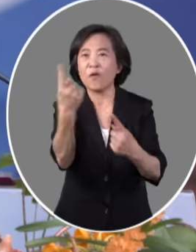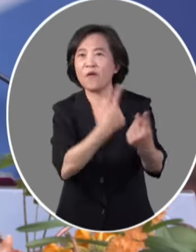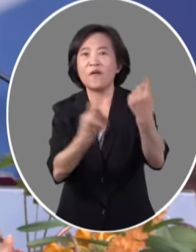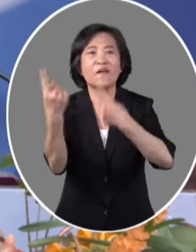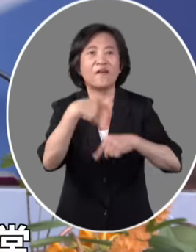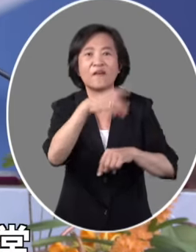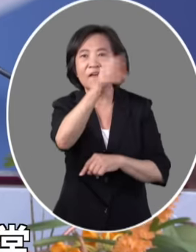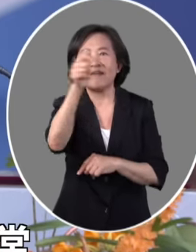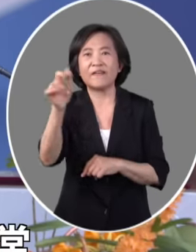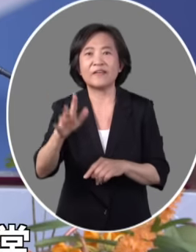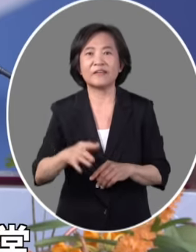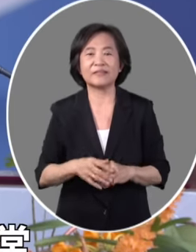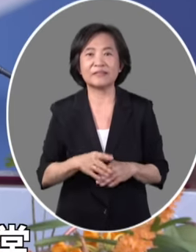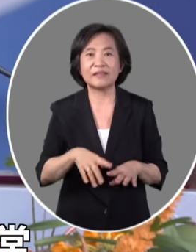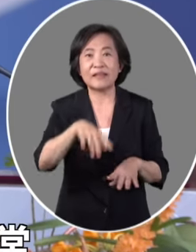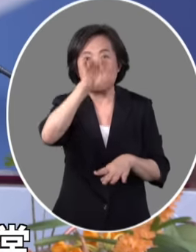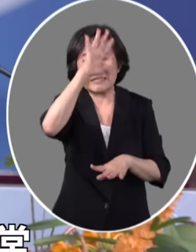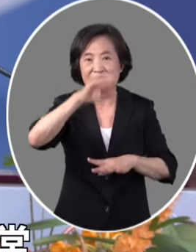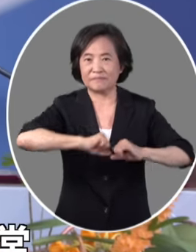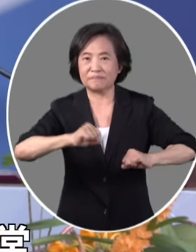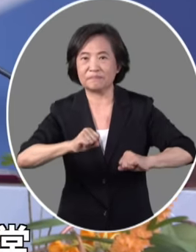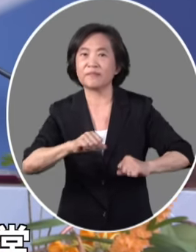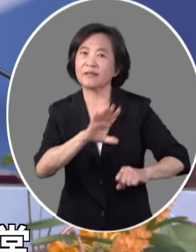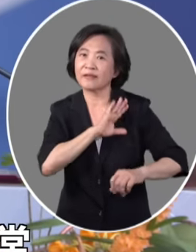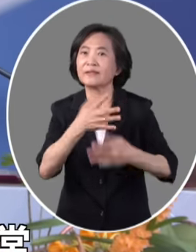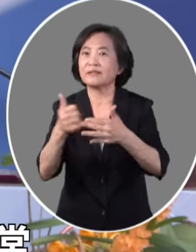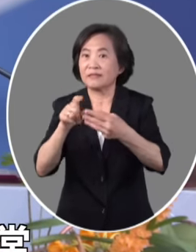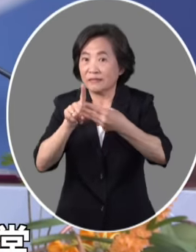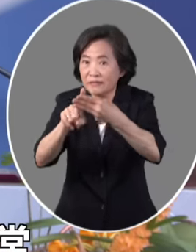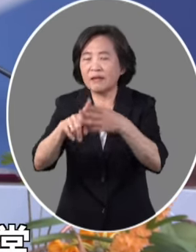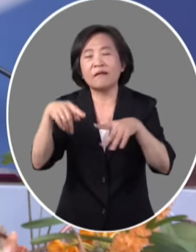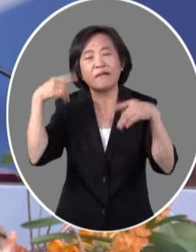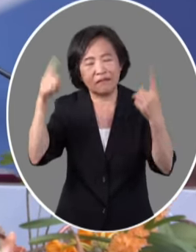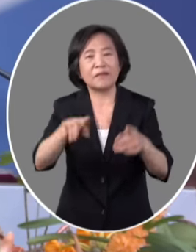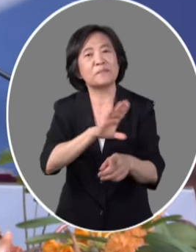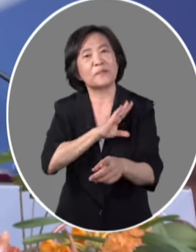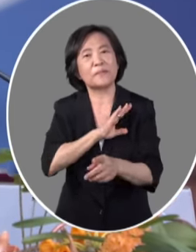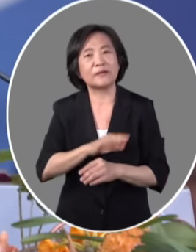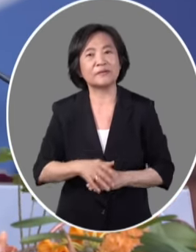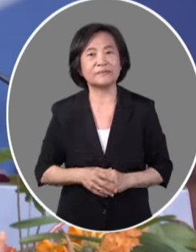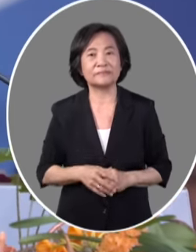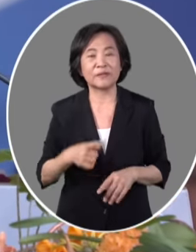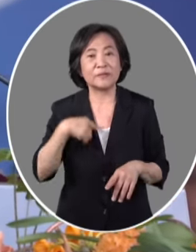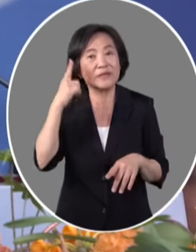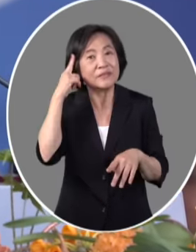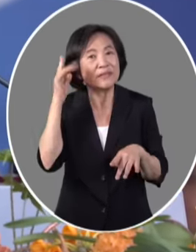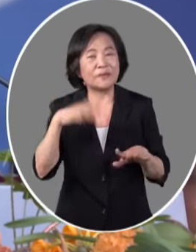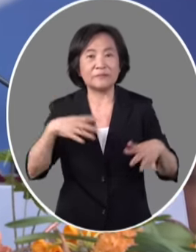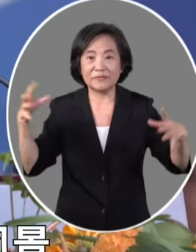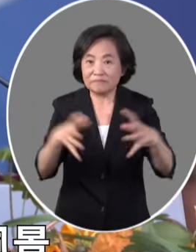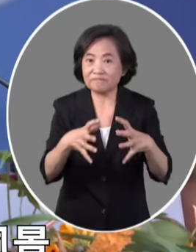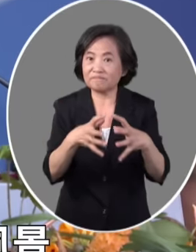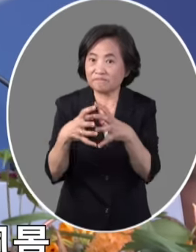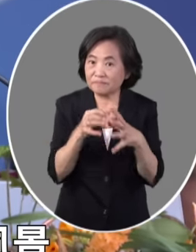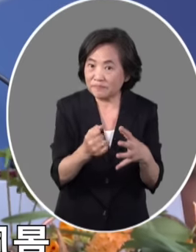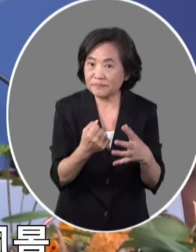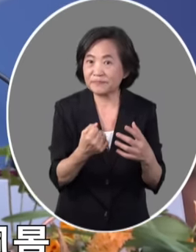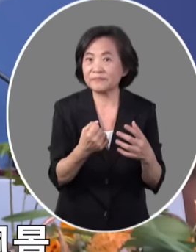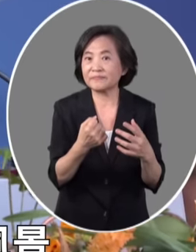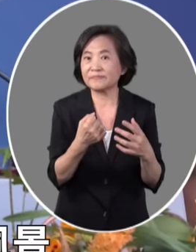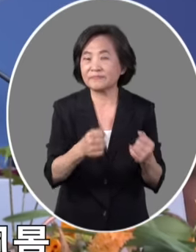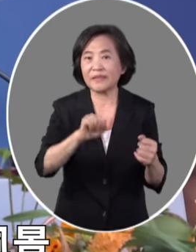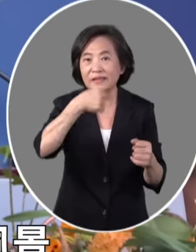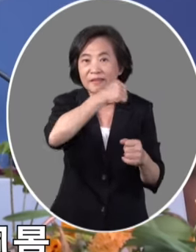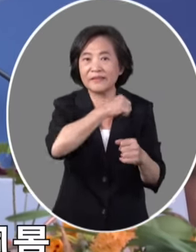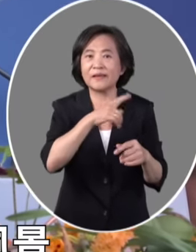场。政党竞争是民主政治的日常，但我们可以齐聚在此，正是台湾